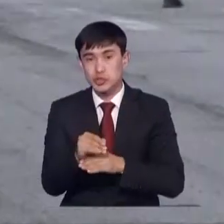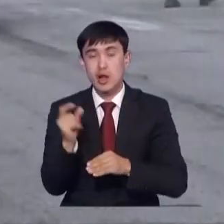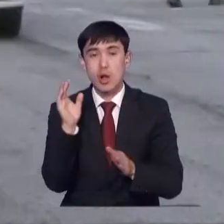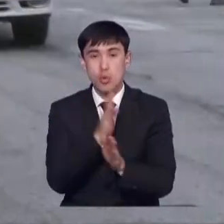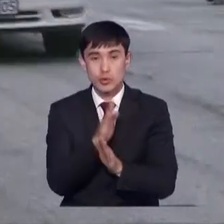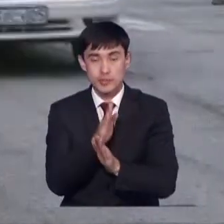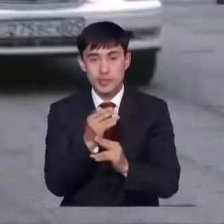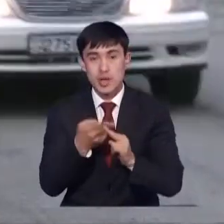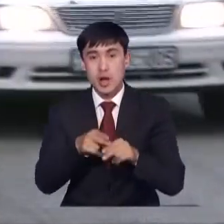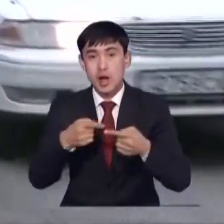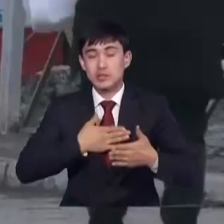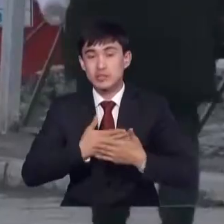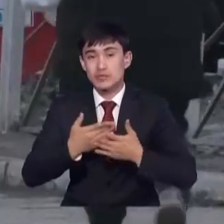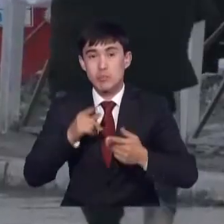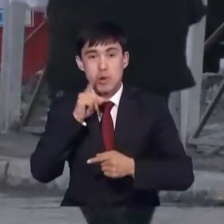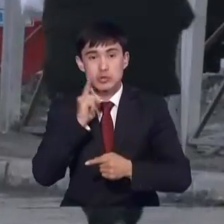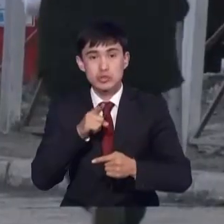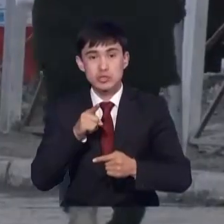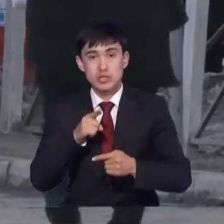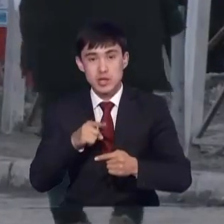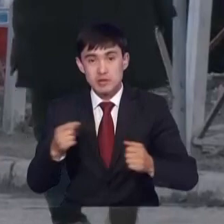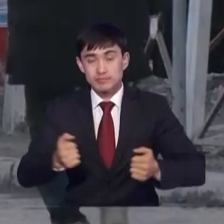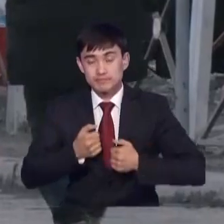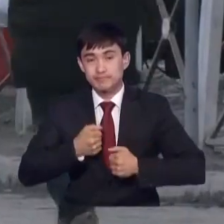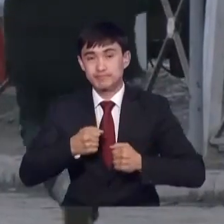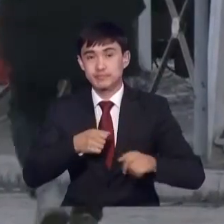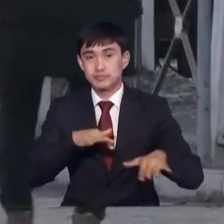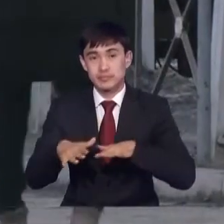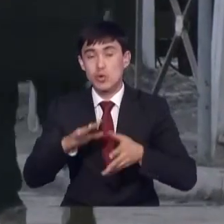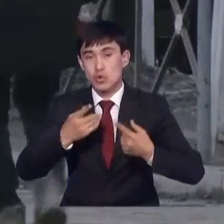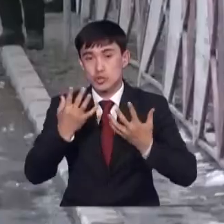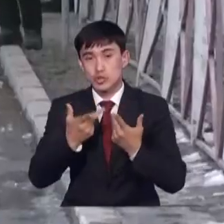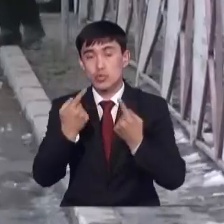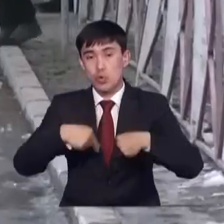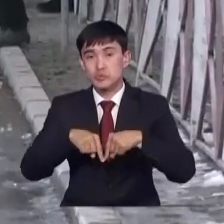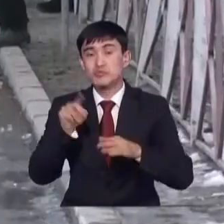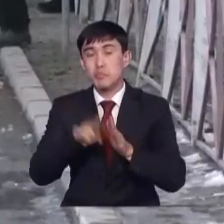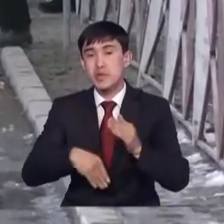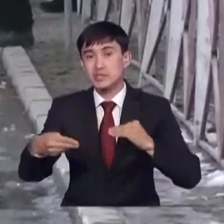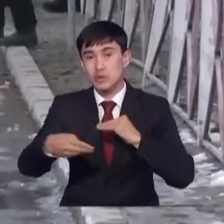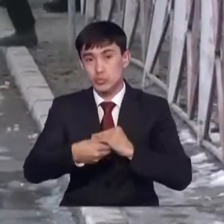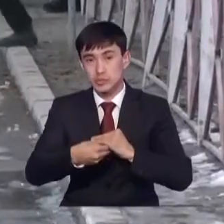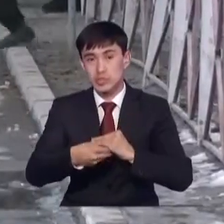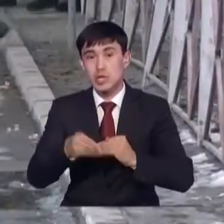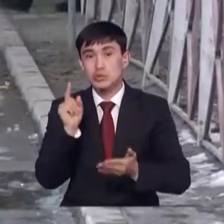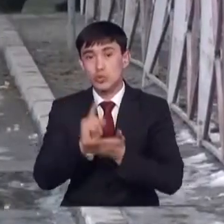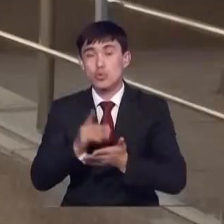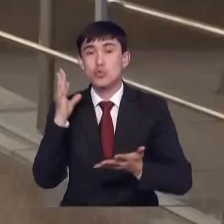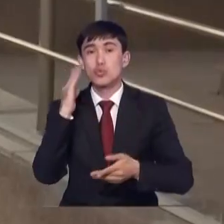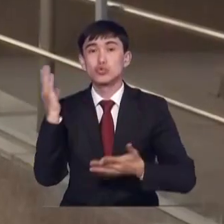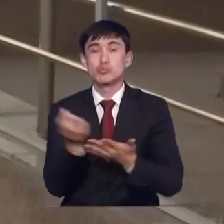экологии представители активной молодёжи радуют за борьбу со взятками и считают Общество без коррупции залогом успешного